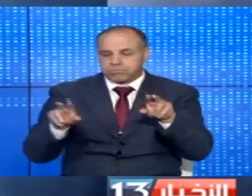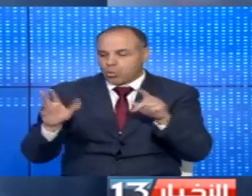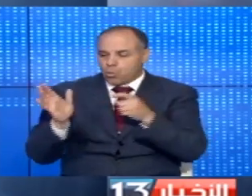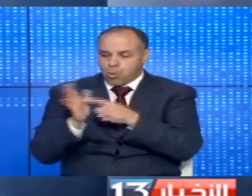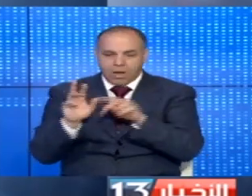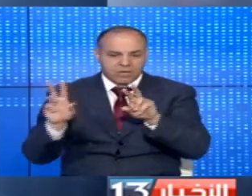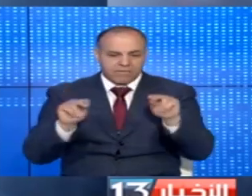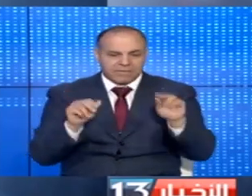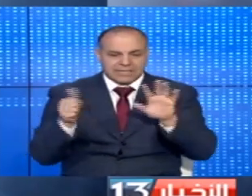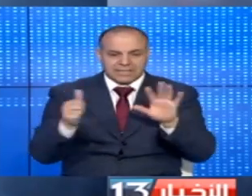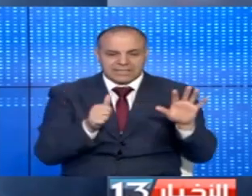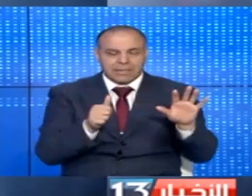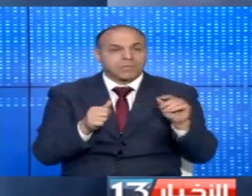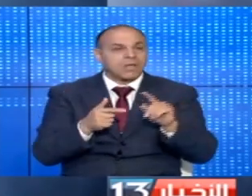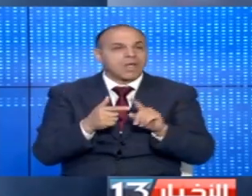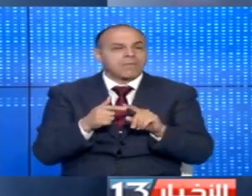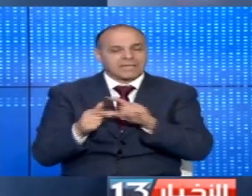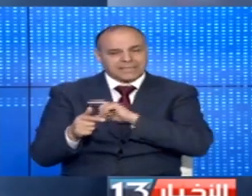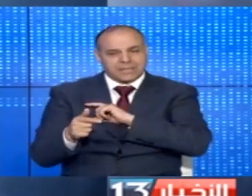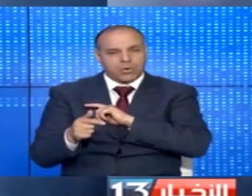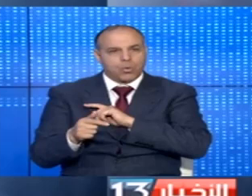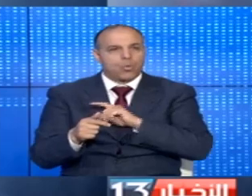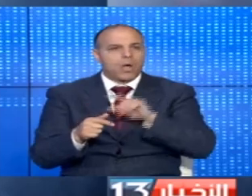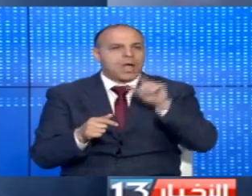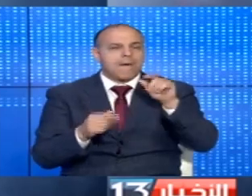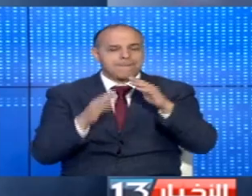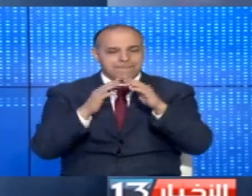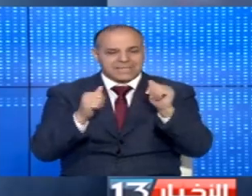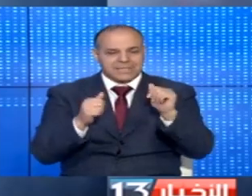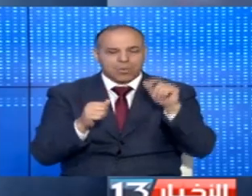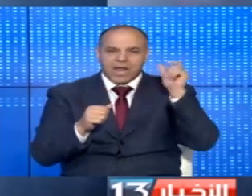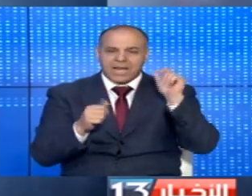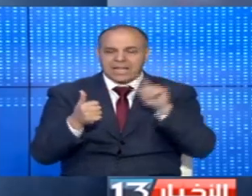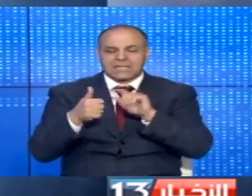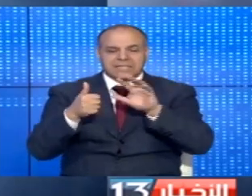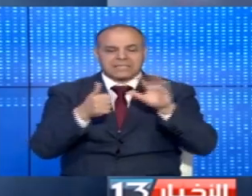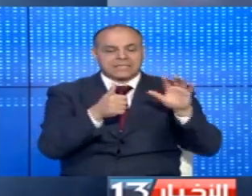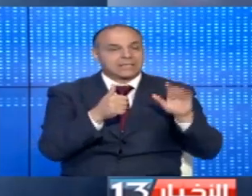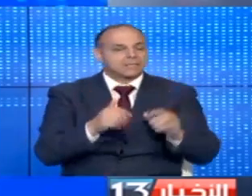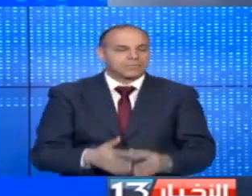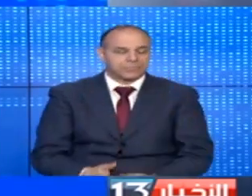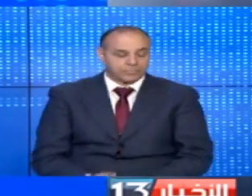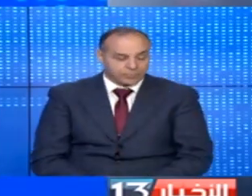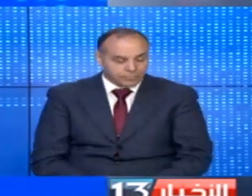النقاط الست بين كل من النجم الساحلي والاهلي المصري والهلال السوداني